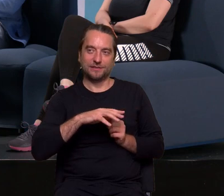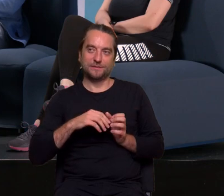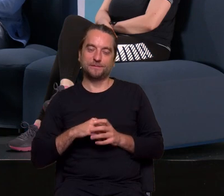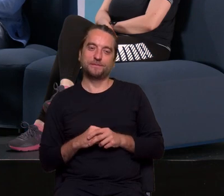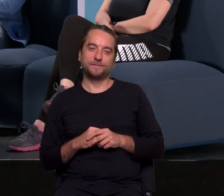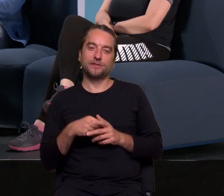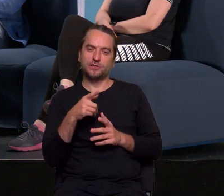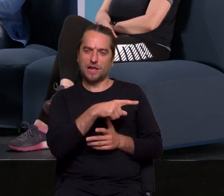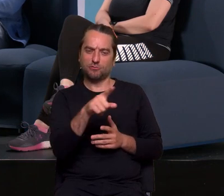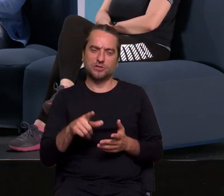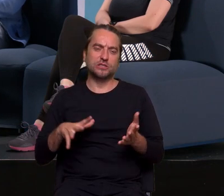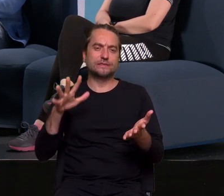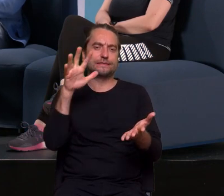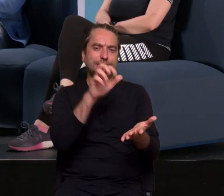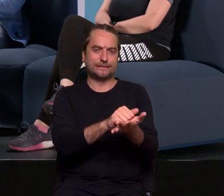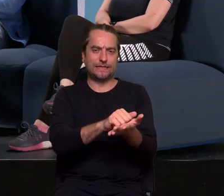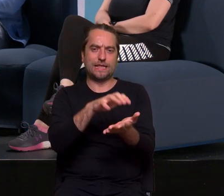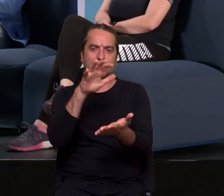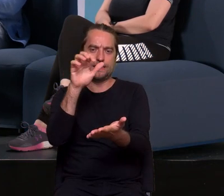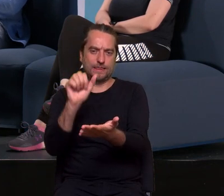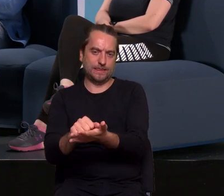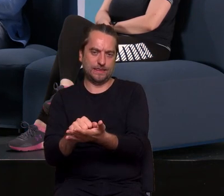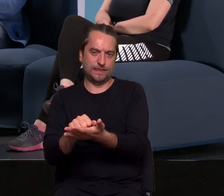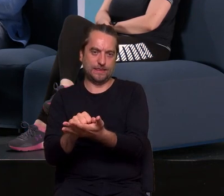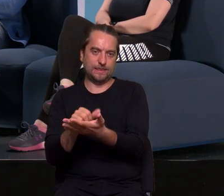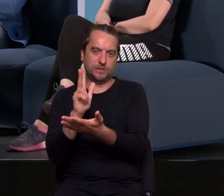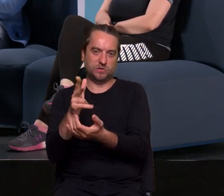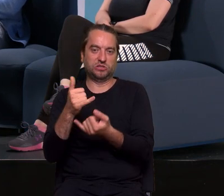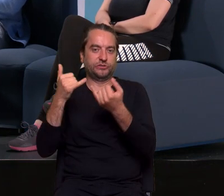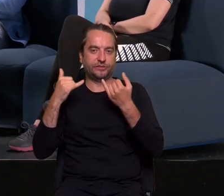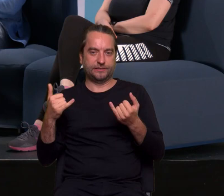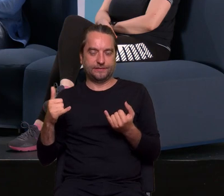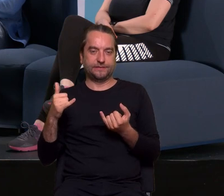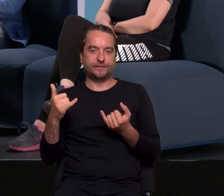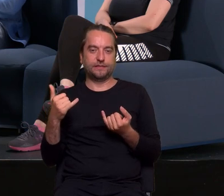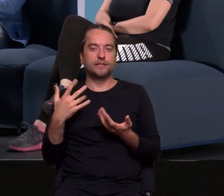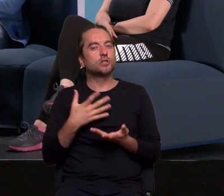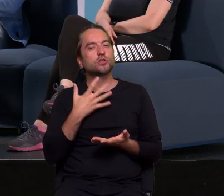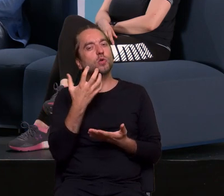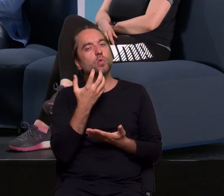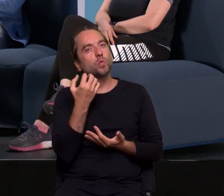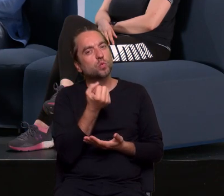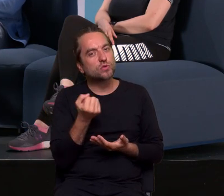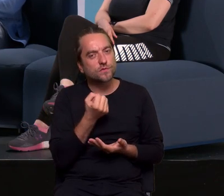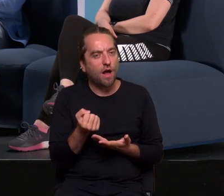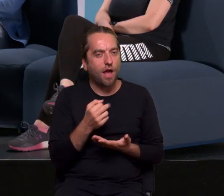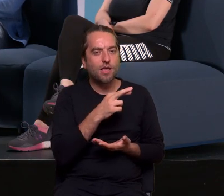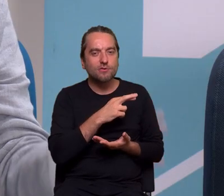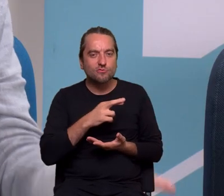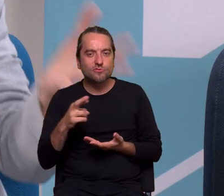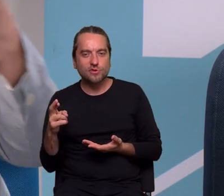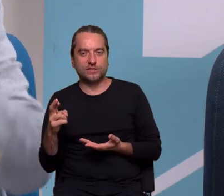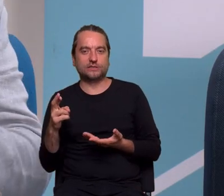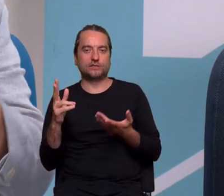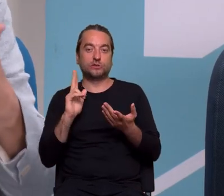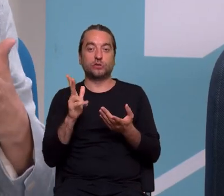była zajęta przez kogoś. Korzystanie z przedmiotów, które ten ktoś miał